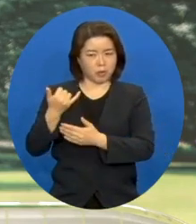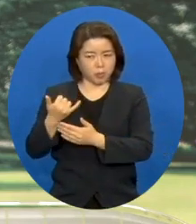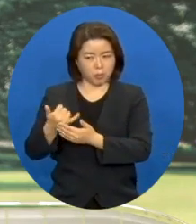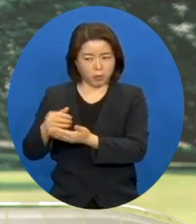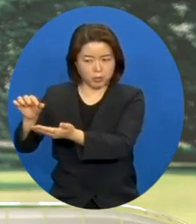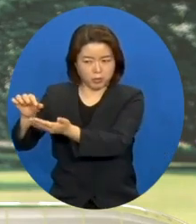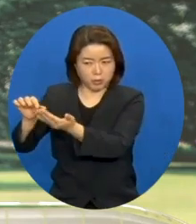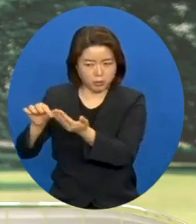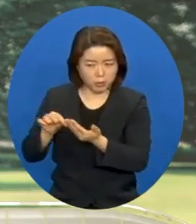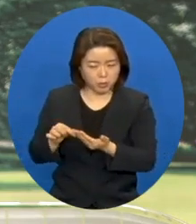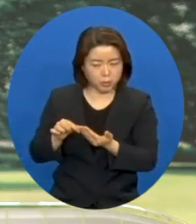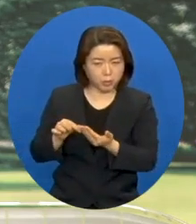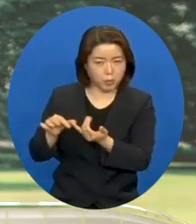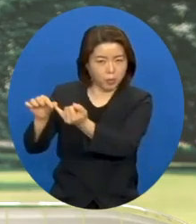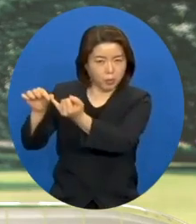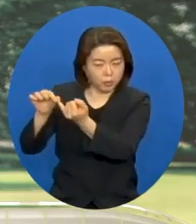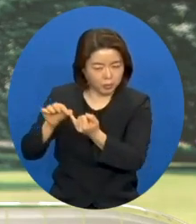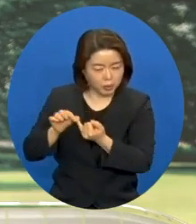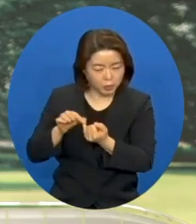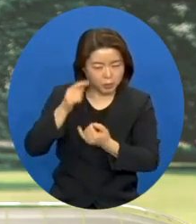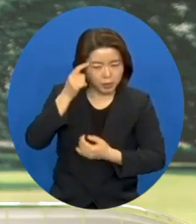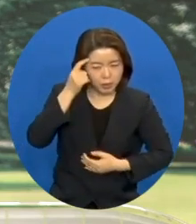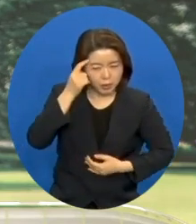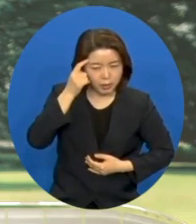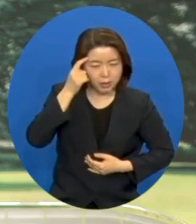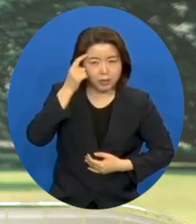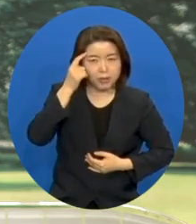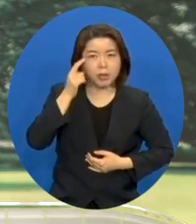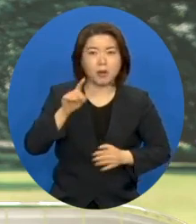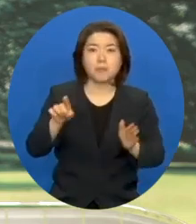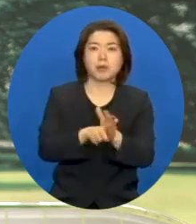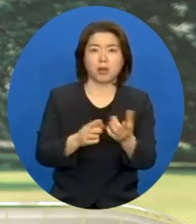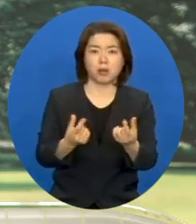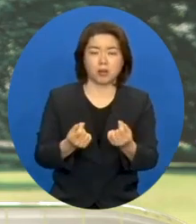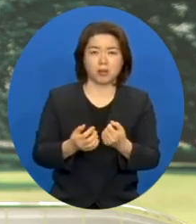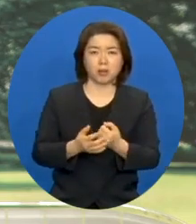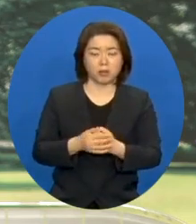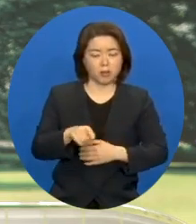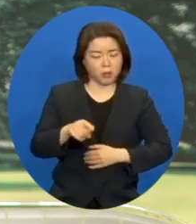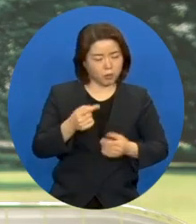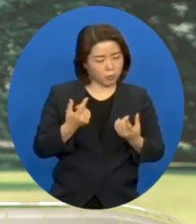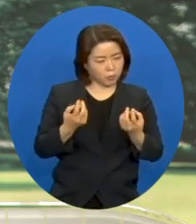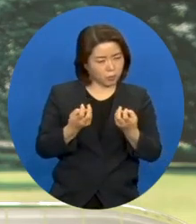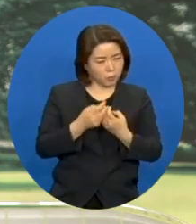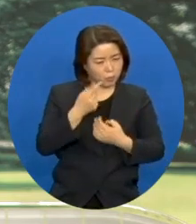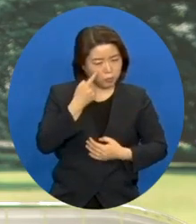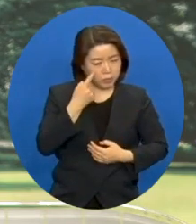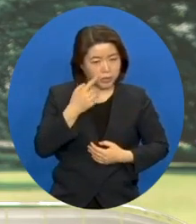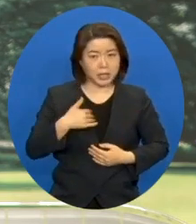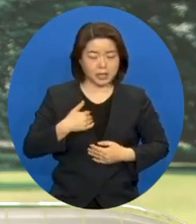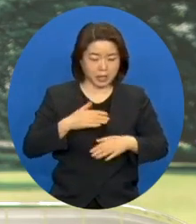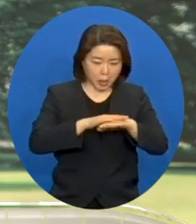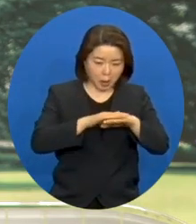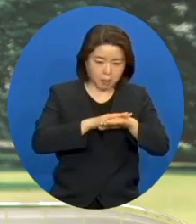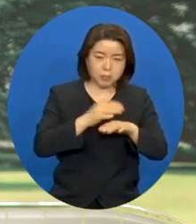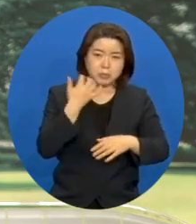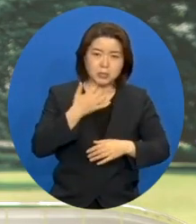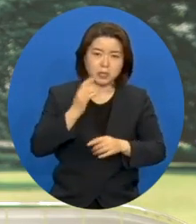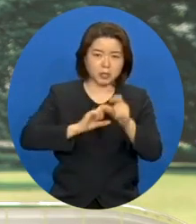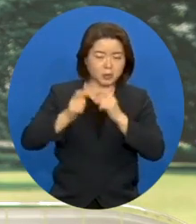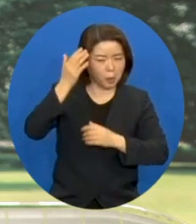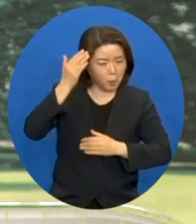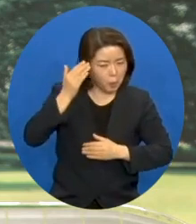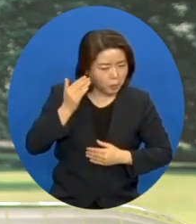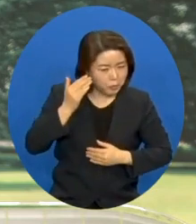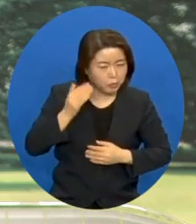나는 데려온 아이구나. 그러고 보니까 자기가 피부가 좀 더 까무잡잡해요 식구들보다.